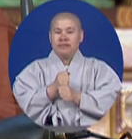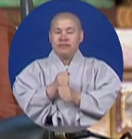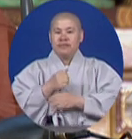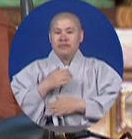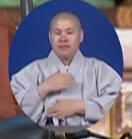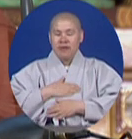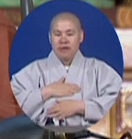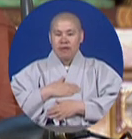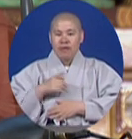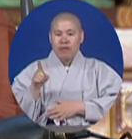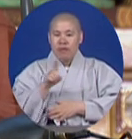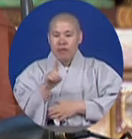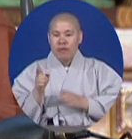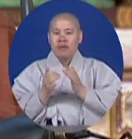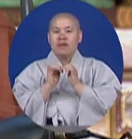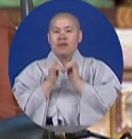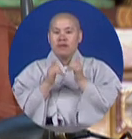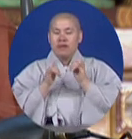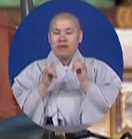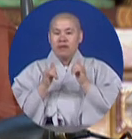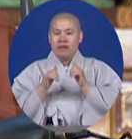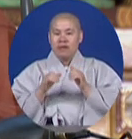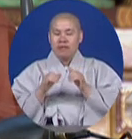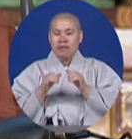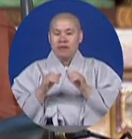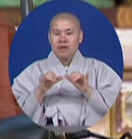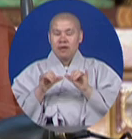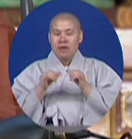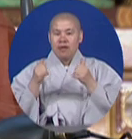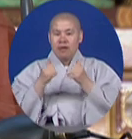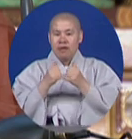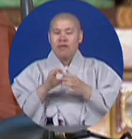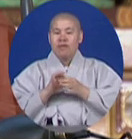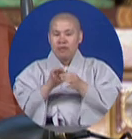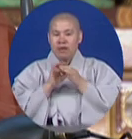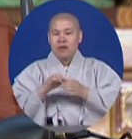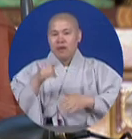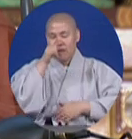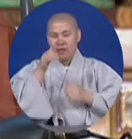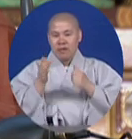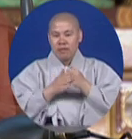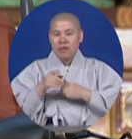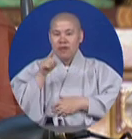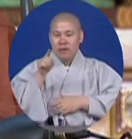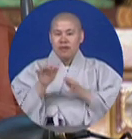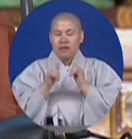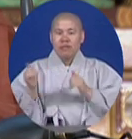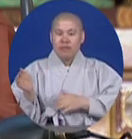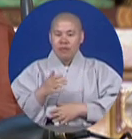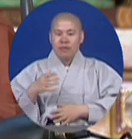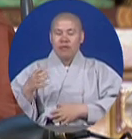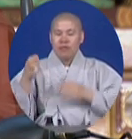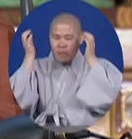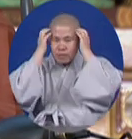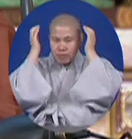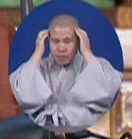내가 어떤 사람을 인연을 맺었기 때문에 그 사람으로부터 고통이